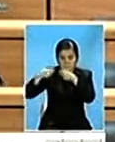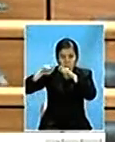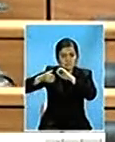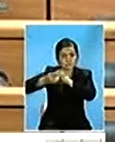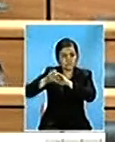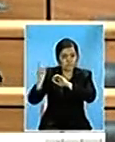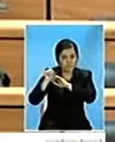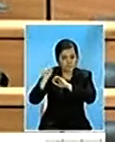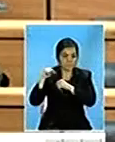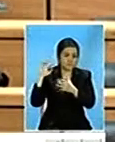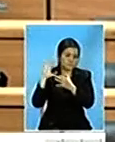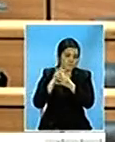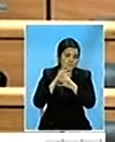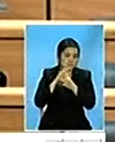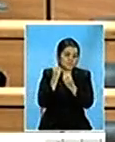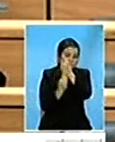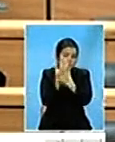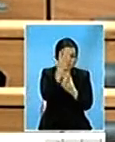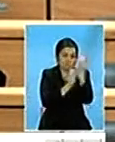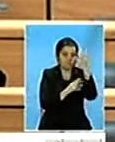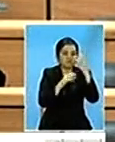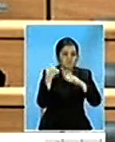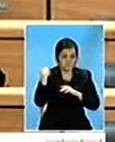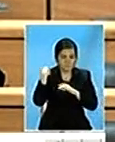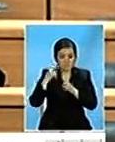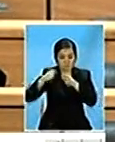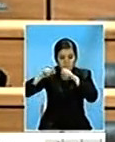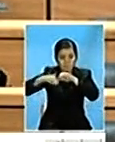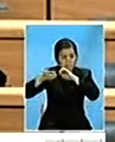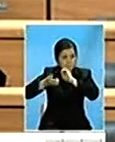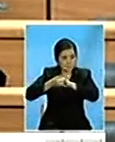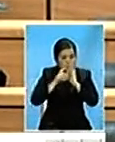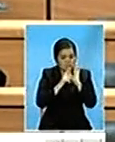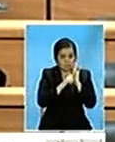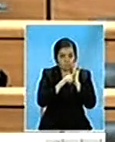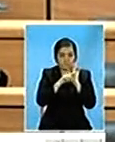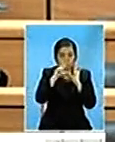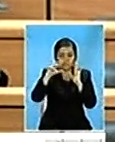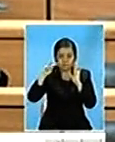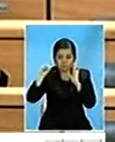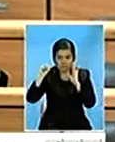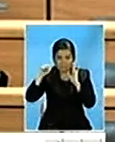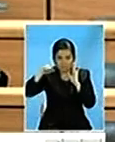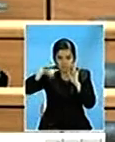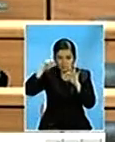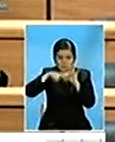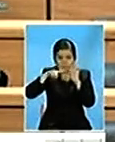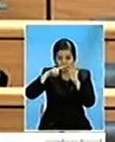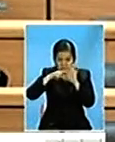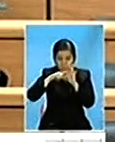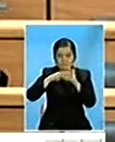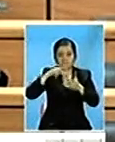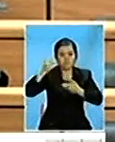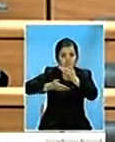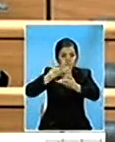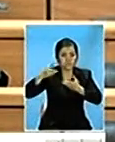ว่าด้วยพื้นที่ชุ่มน้ำหรืออนุสัญญาแรมซ่าหรือแรมซ่าคอนเวนชั่นกับอนุสัญญาว่าด้วยการค้าระหว่างประเทศซึ่งชนิ